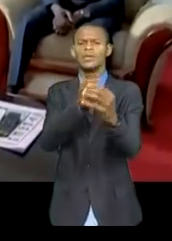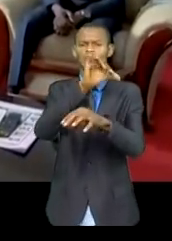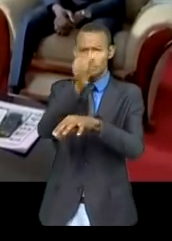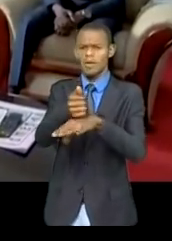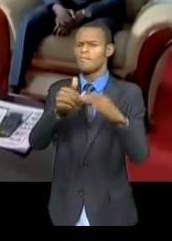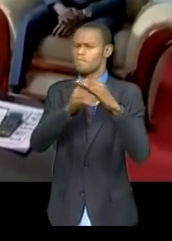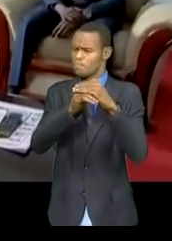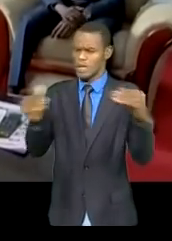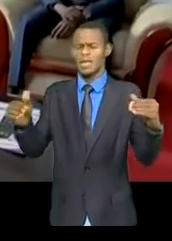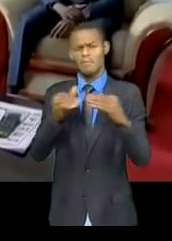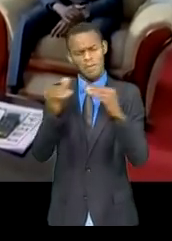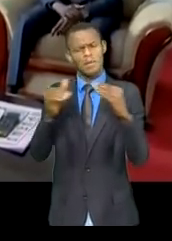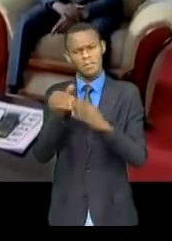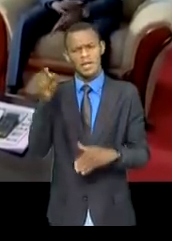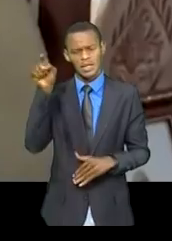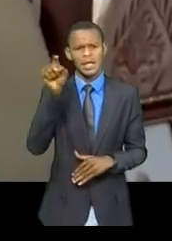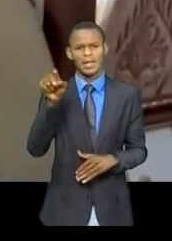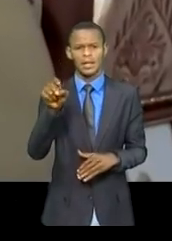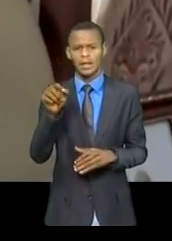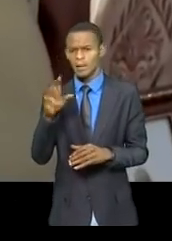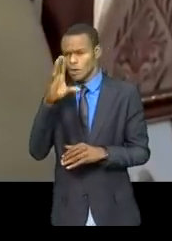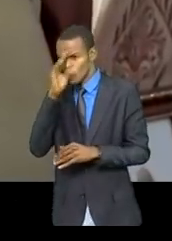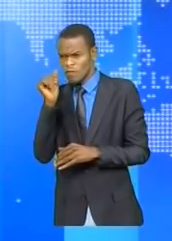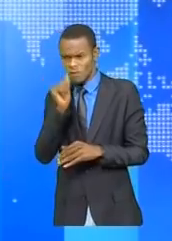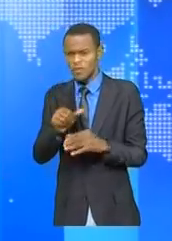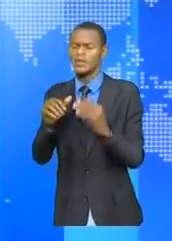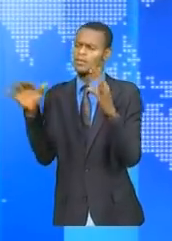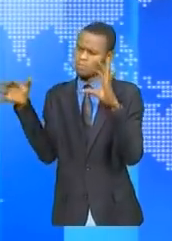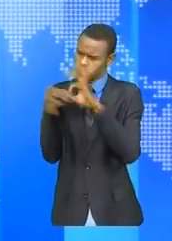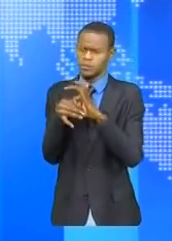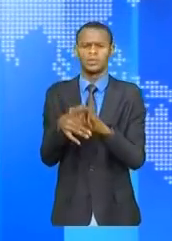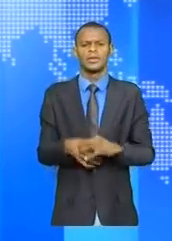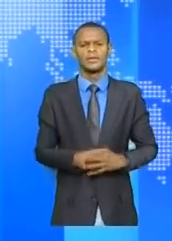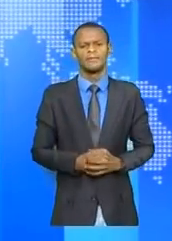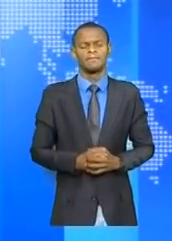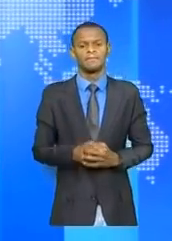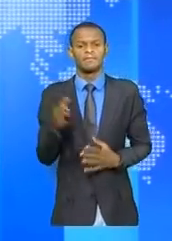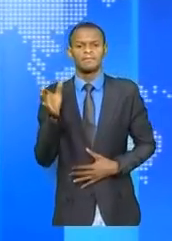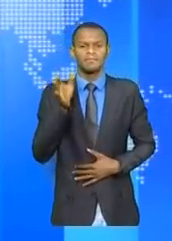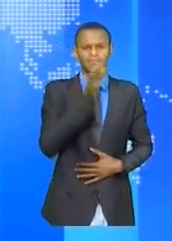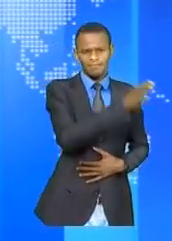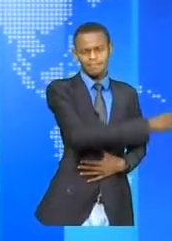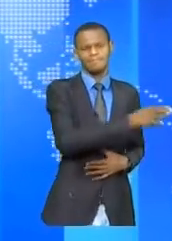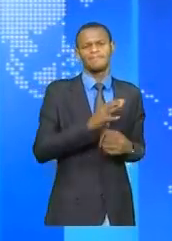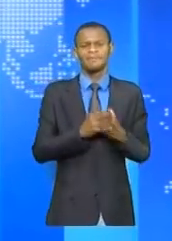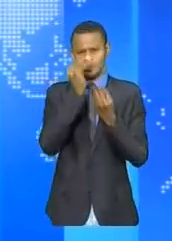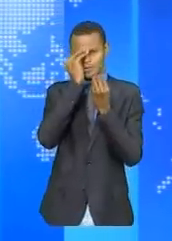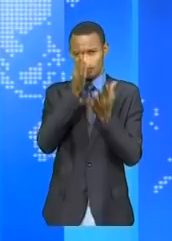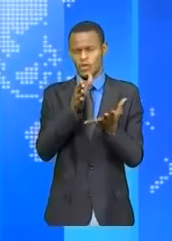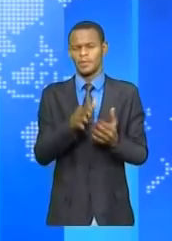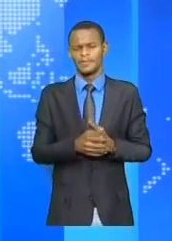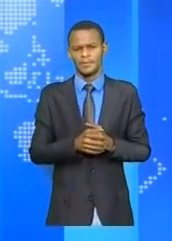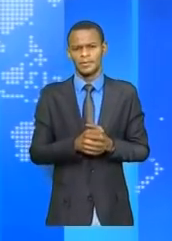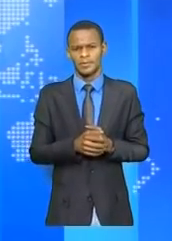de la réconciliation véritable entre les filles et fils de l'Ituri. Dans un autre chapitre, signalons qu'après l'étape de